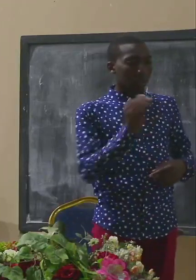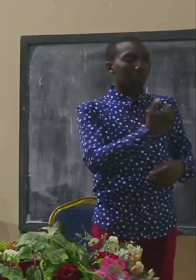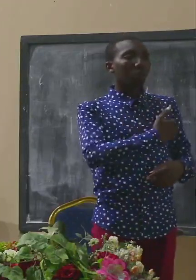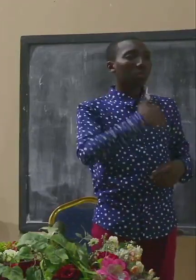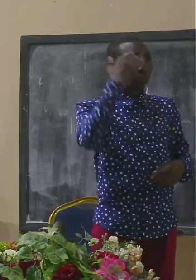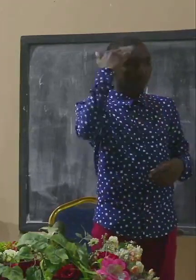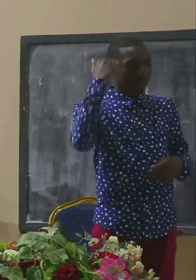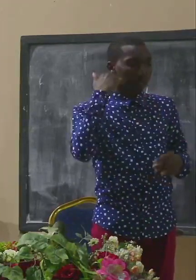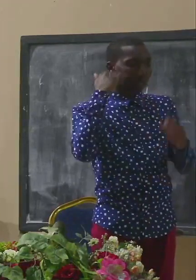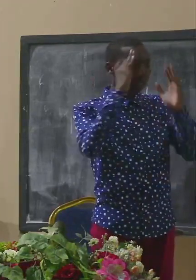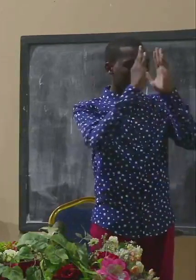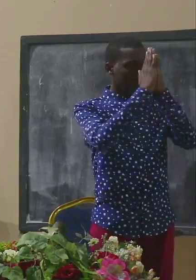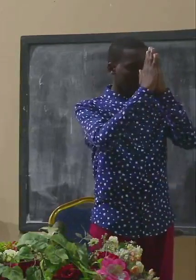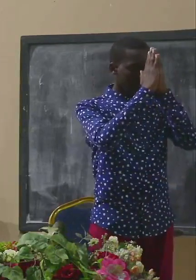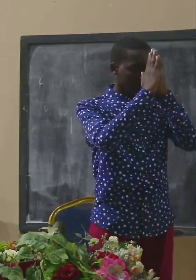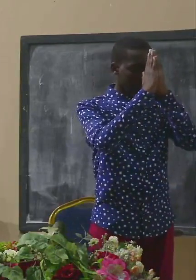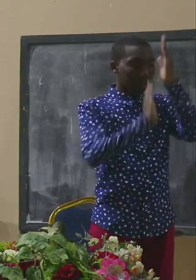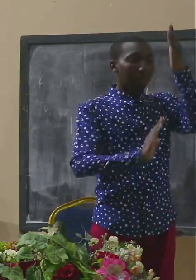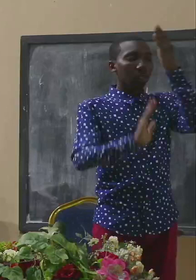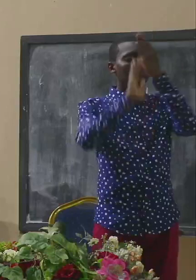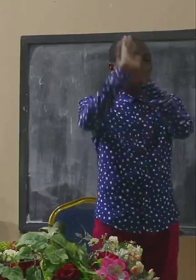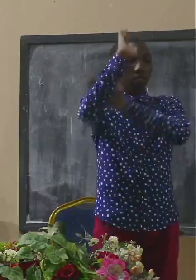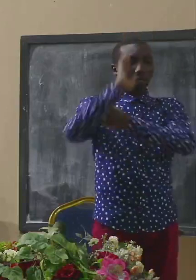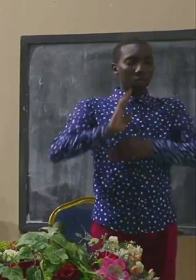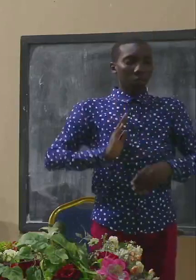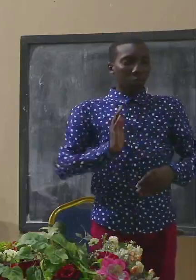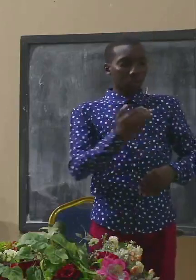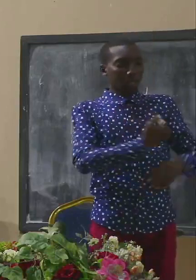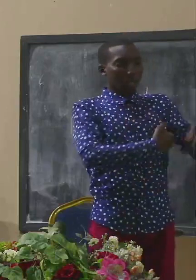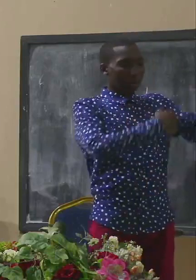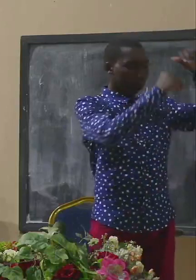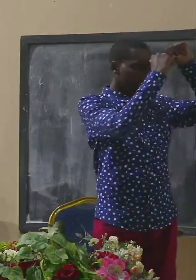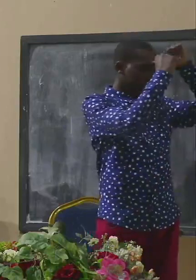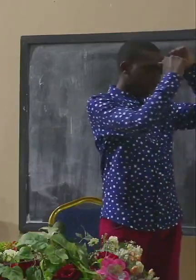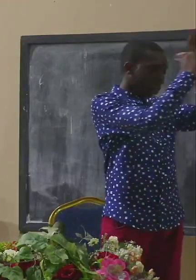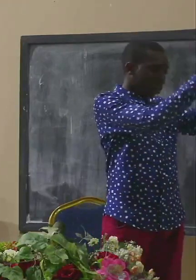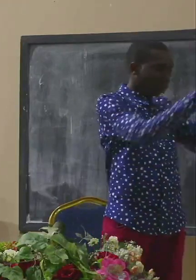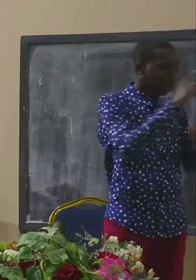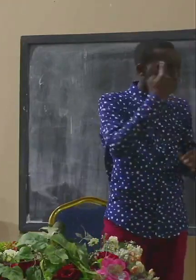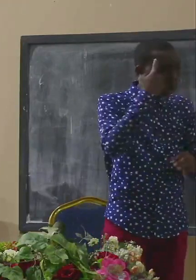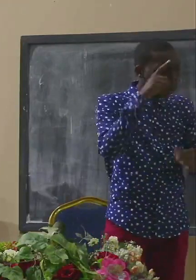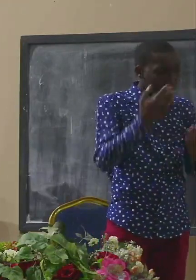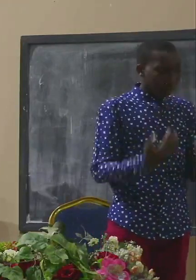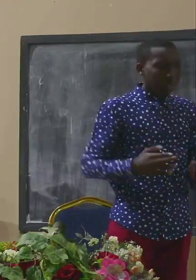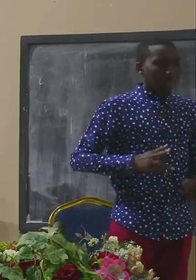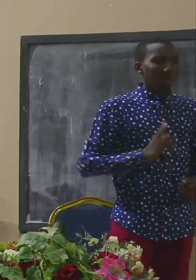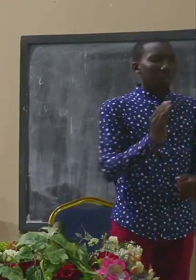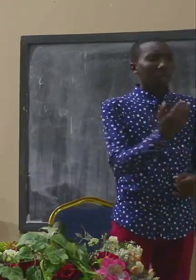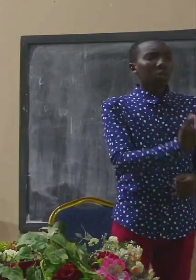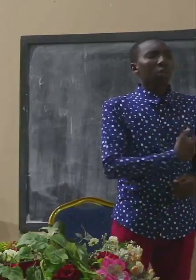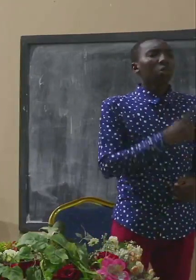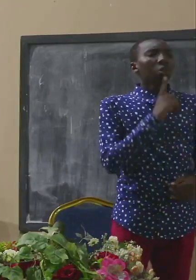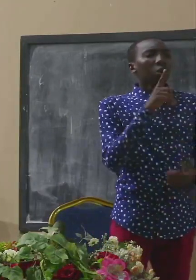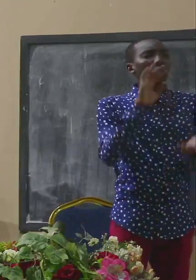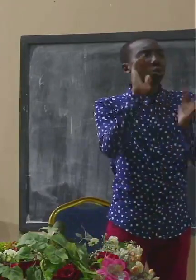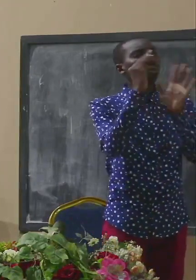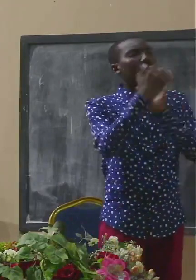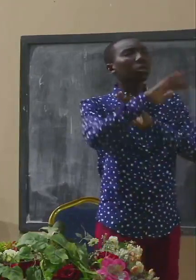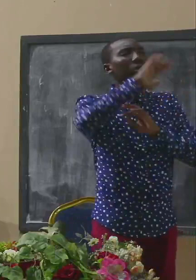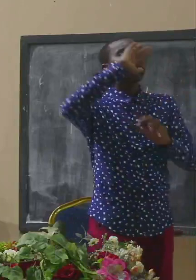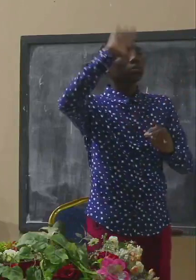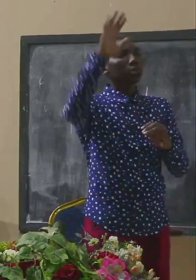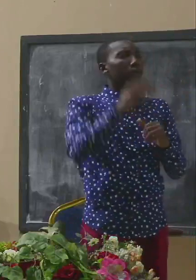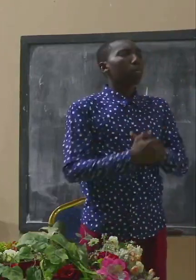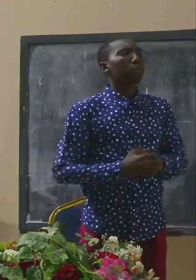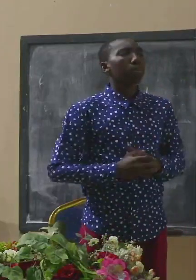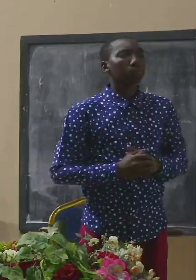têtes. Mungu baba yetu. Dieu notre Père. Kwa sahi tuko mbele yako. En ce moment nous sommes